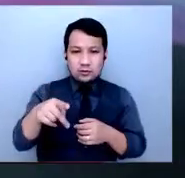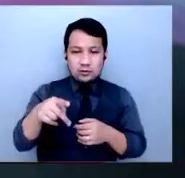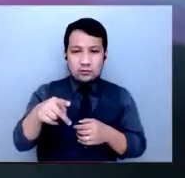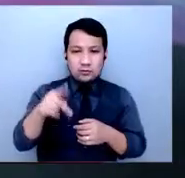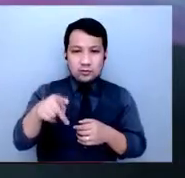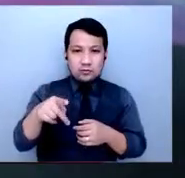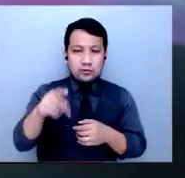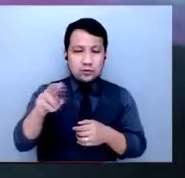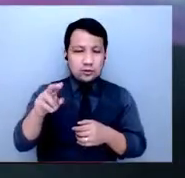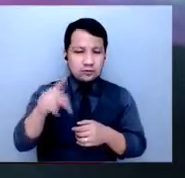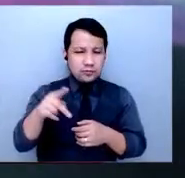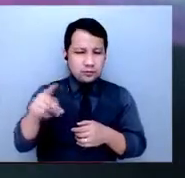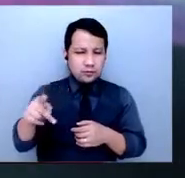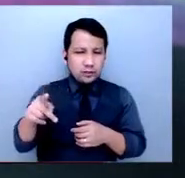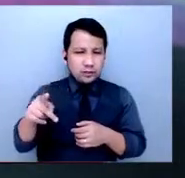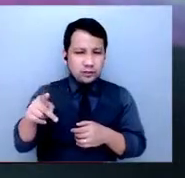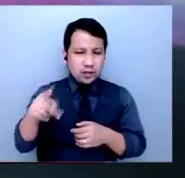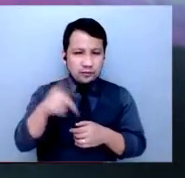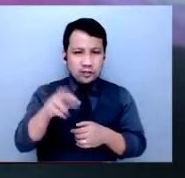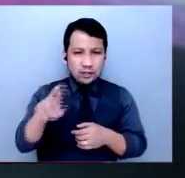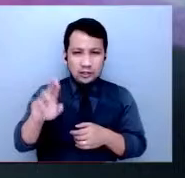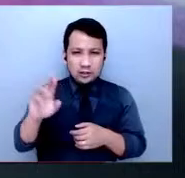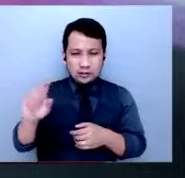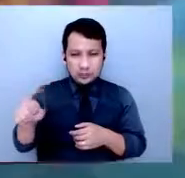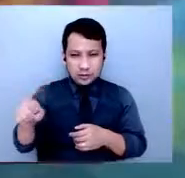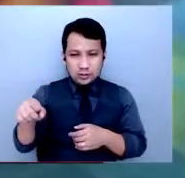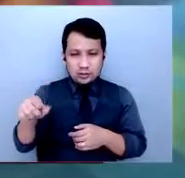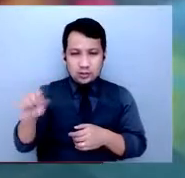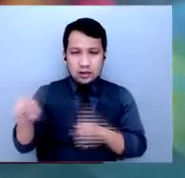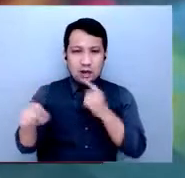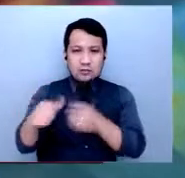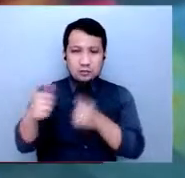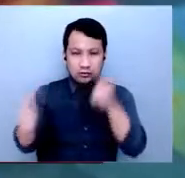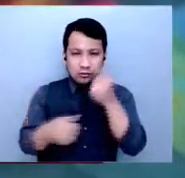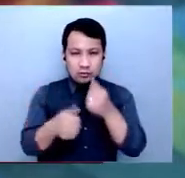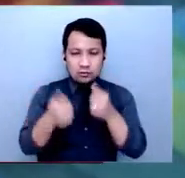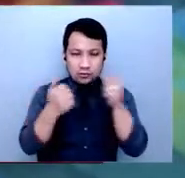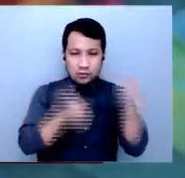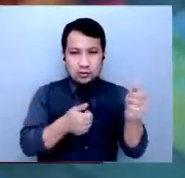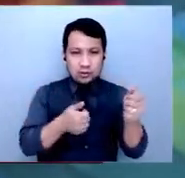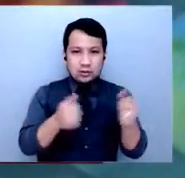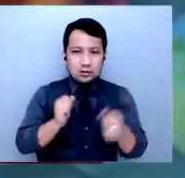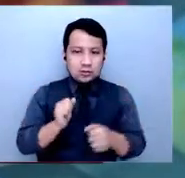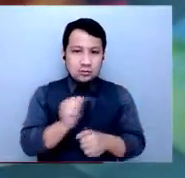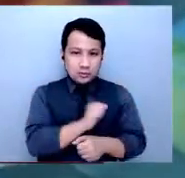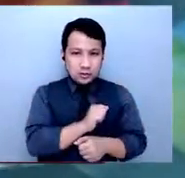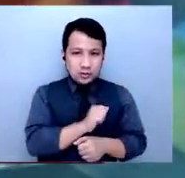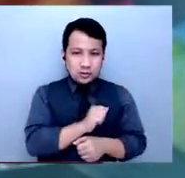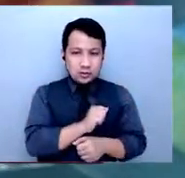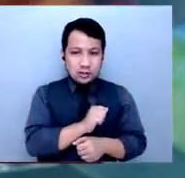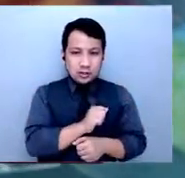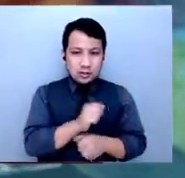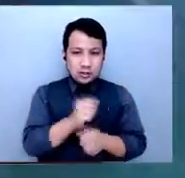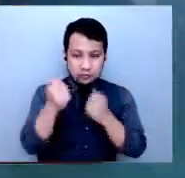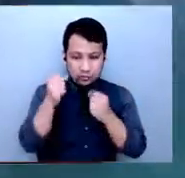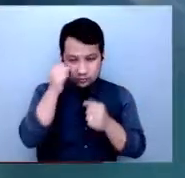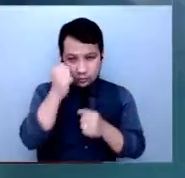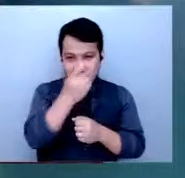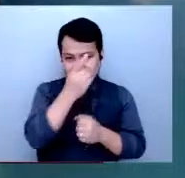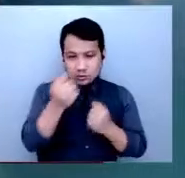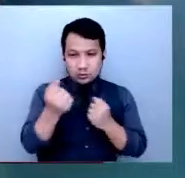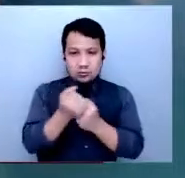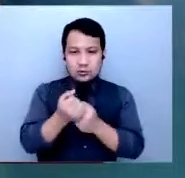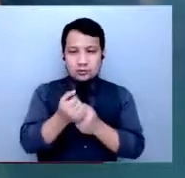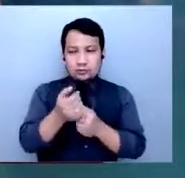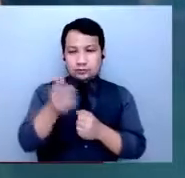Matatandang isa ang PRP sa mga nagtutulak kay Inday Sara na tumakbo sa pagkapangulo. Bagay na suportado rin ni Roque, pero